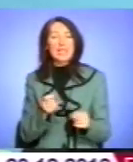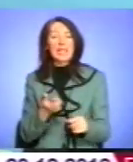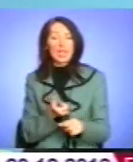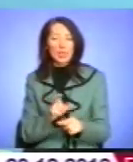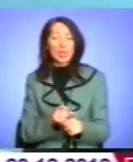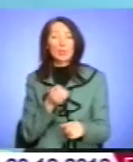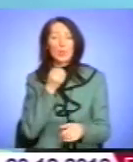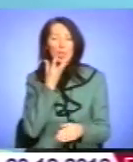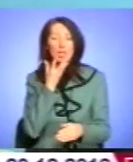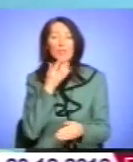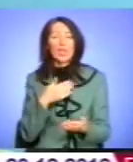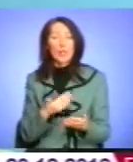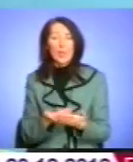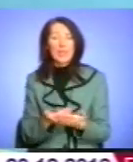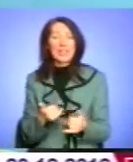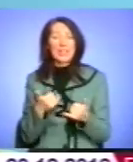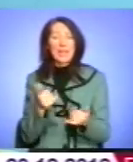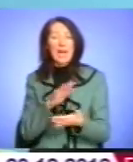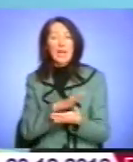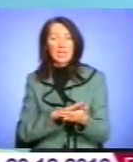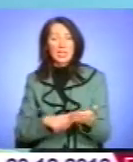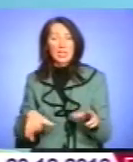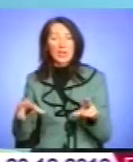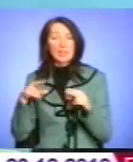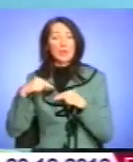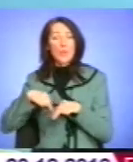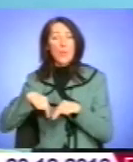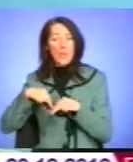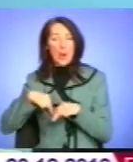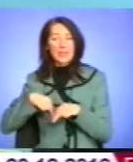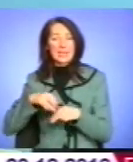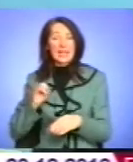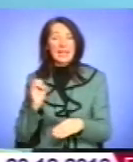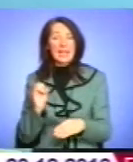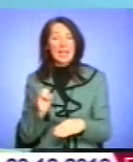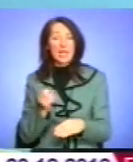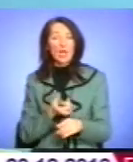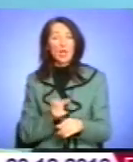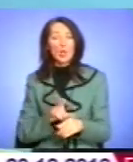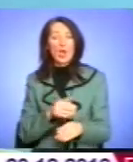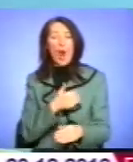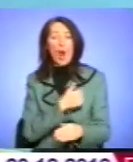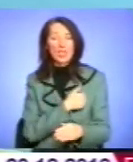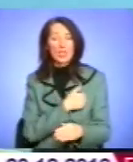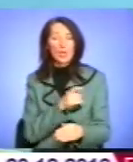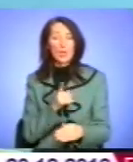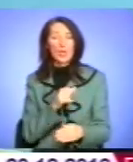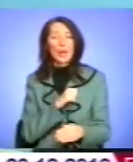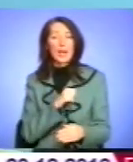позитивний приклад для дальнішої співпраці. І дуже би хотів, щоб